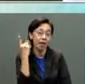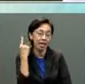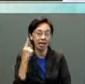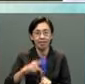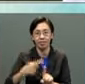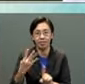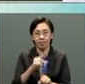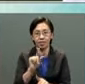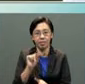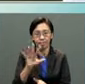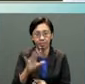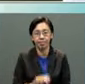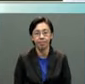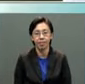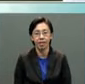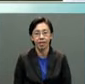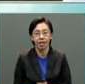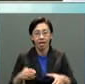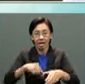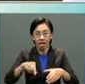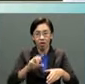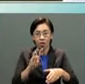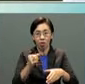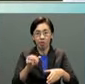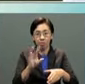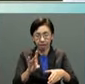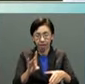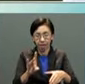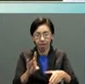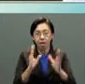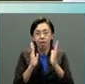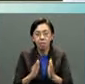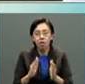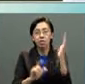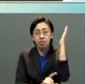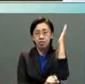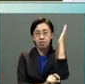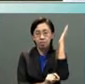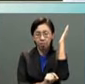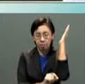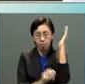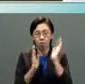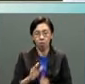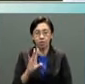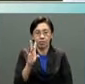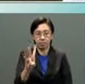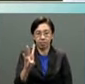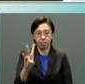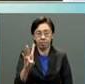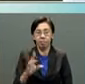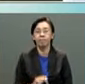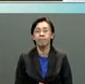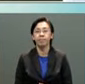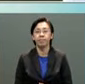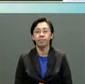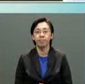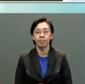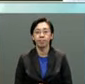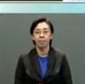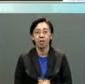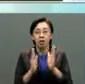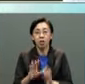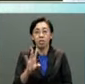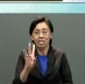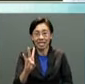ง25เมษาในจำนวนนี้ก็ยังมีคนของเขาซึ่งเป็นประชากรของคนสิงคโปร์เองเป็น7คนนะครับแล้วก็ซึ่งเป็นผู้